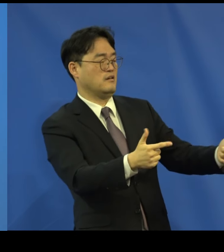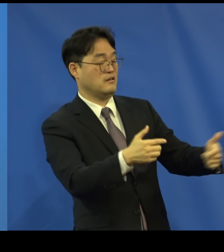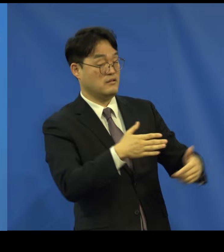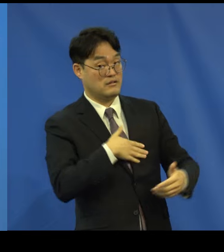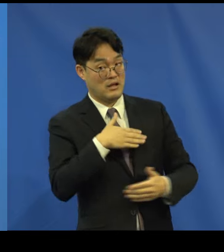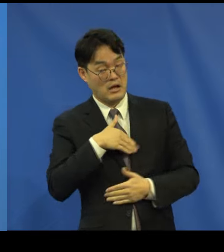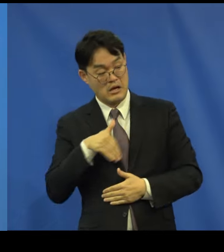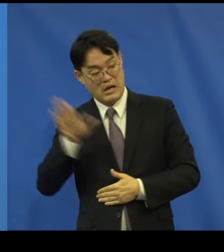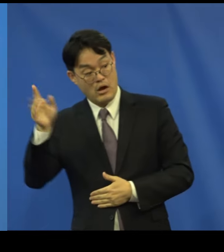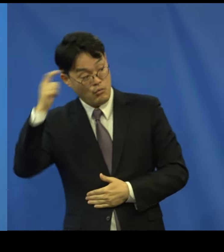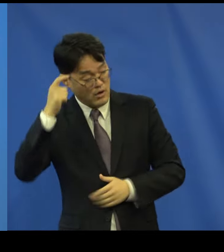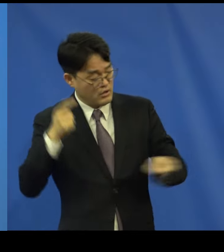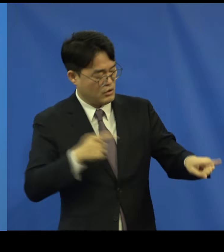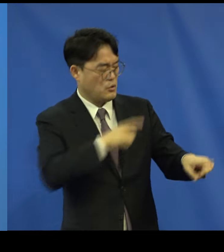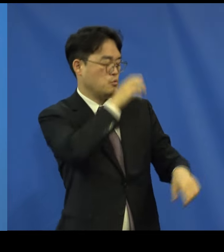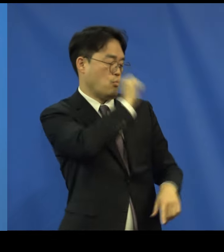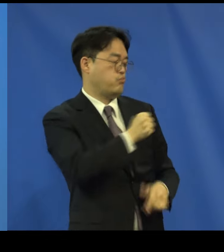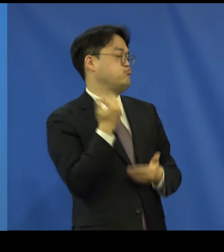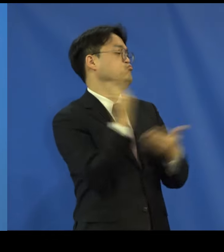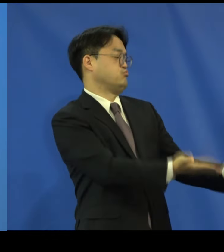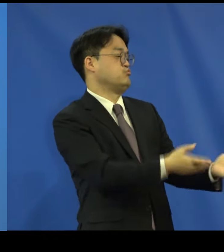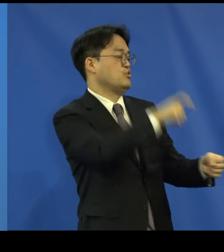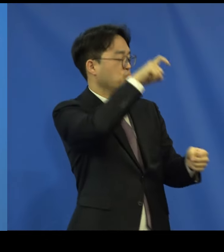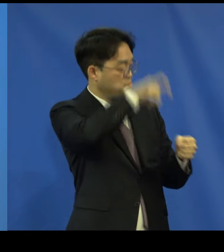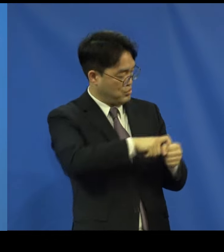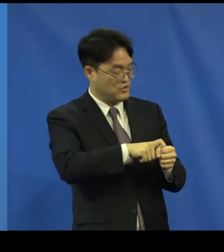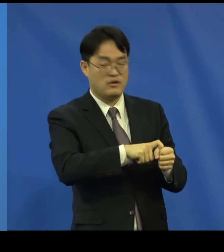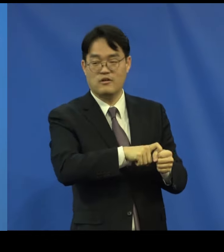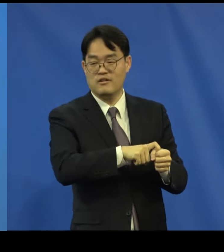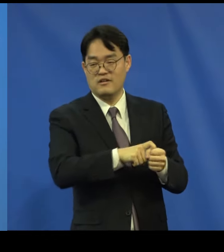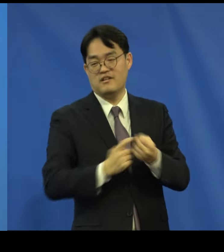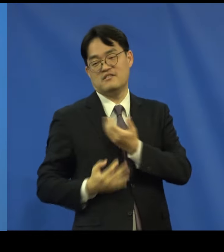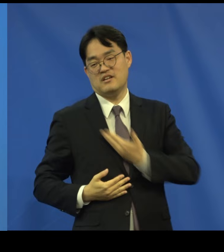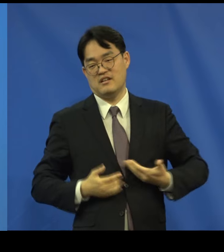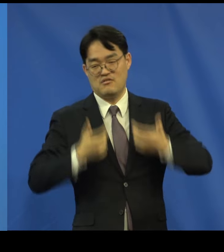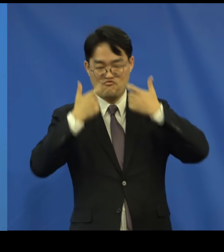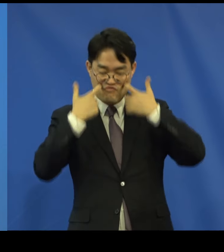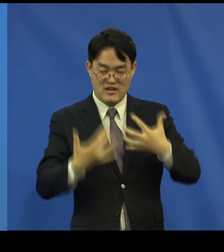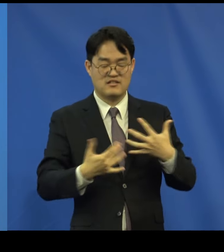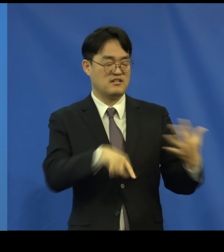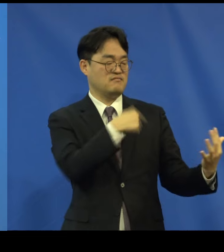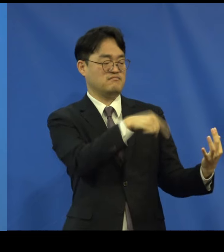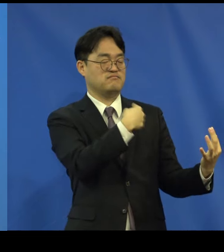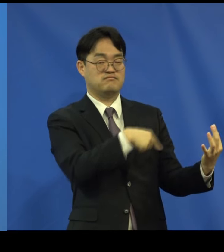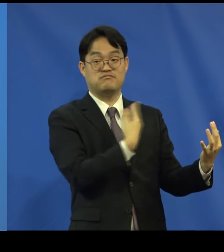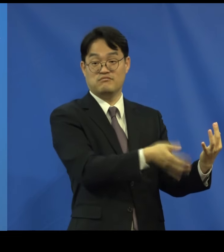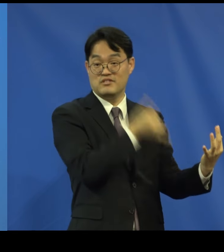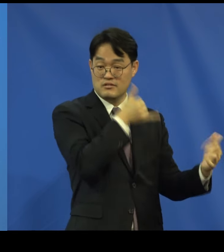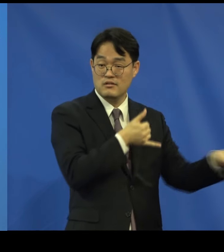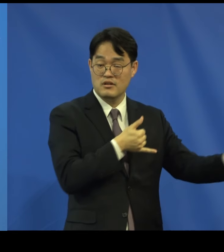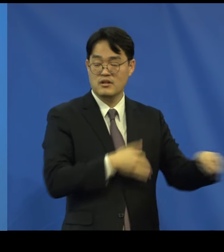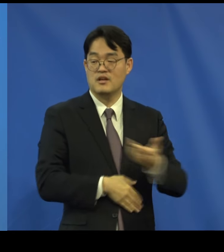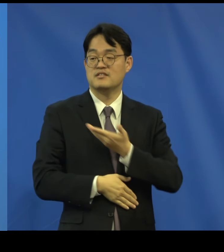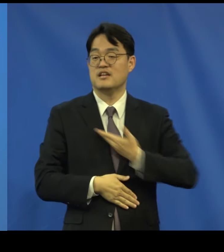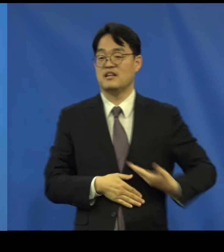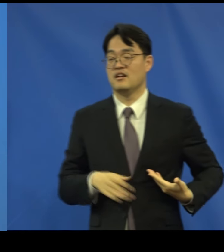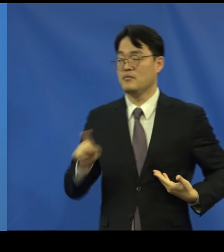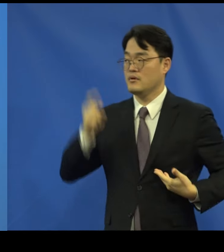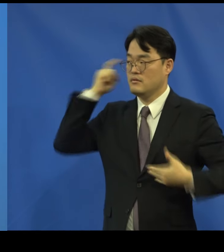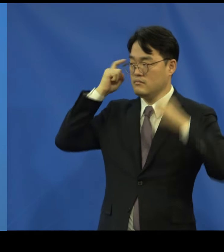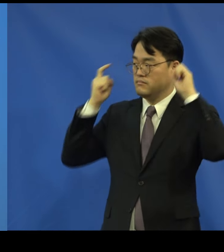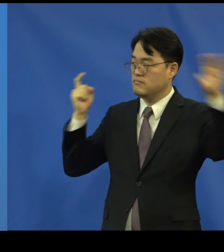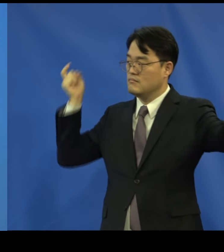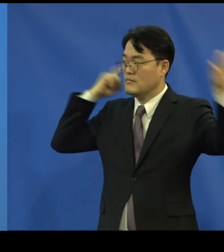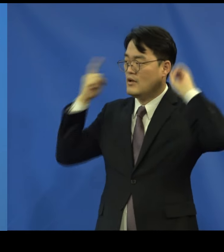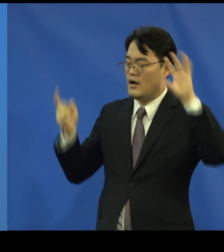좋은 일이 일어날 것이다. 자, 그걸 얘기를 하는 것입니다. 근데 아직 제자들은 나를 믿으라고 하는 주님의